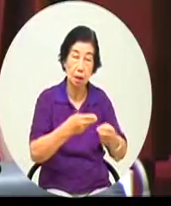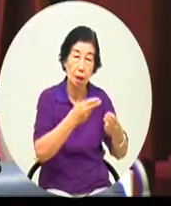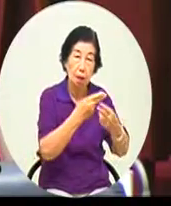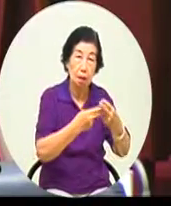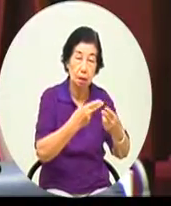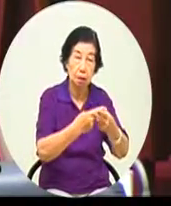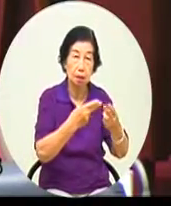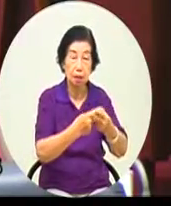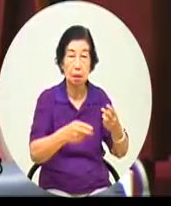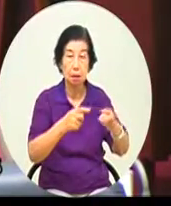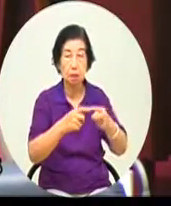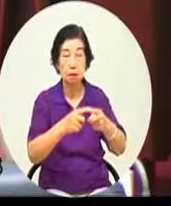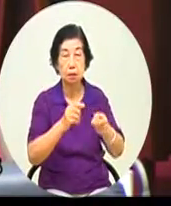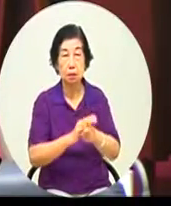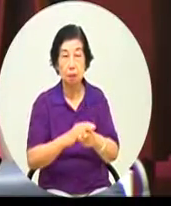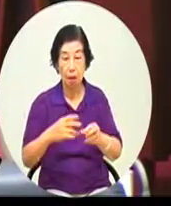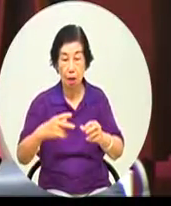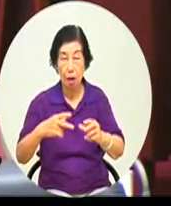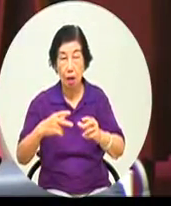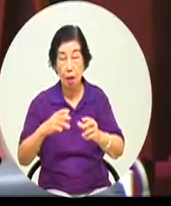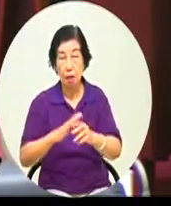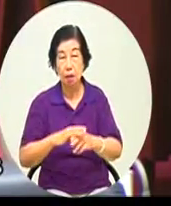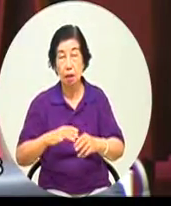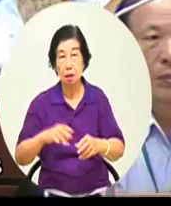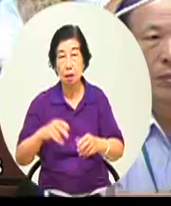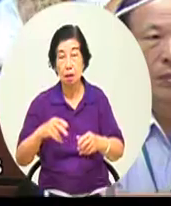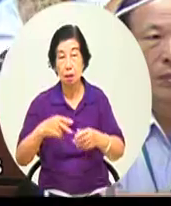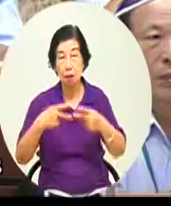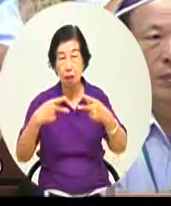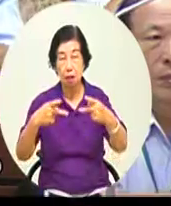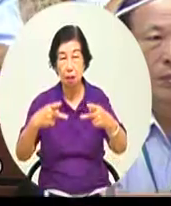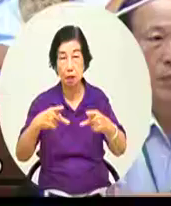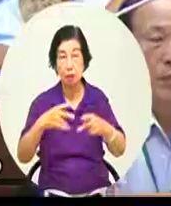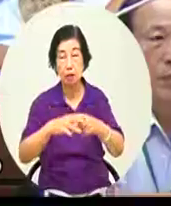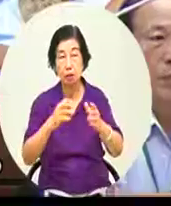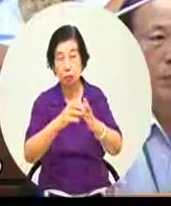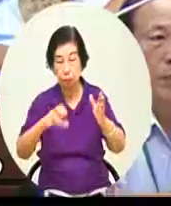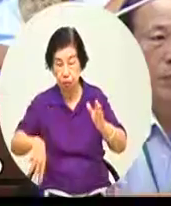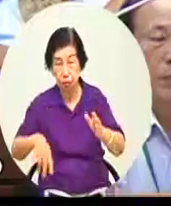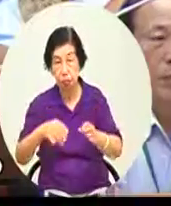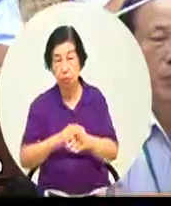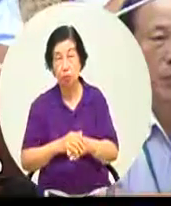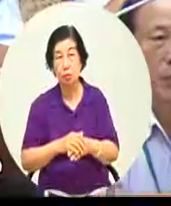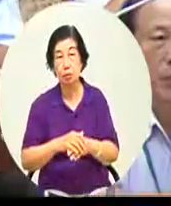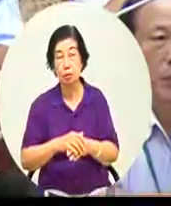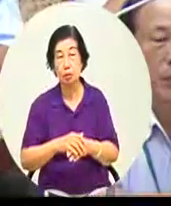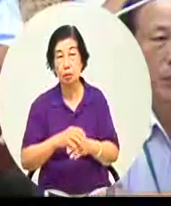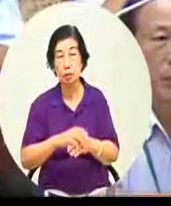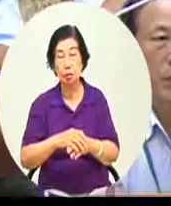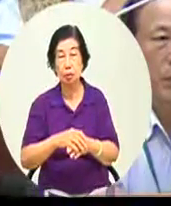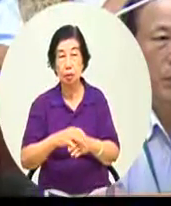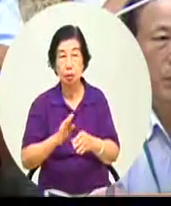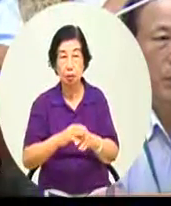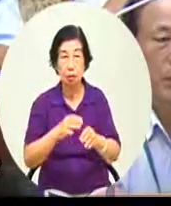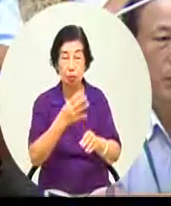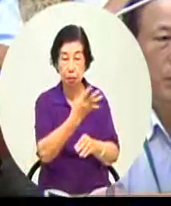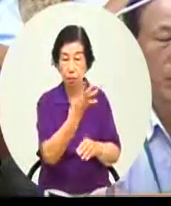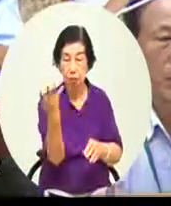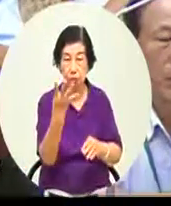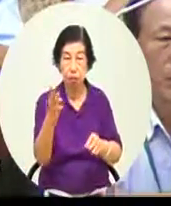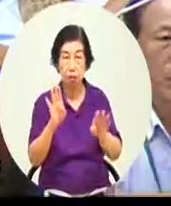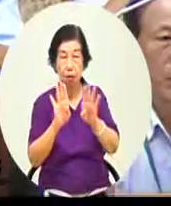你要注意这个问题好不好？ 我们捷运本身其实它有4个门所以在整个那个，而且门其实没有像我们